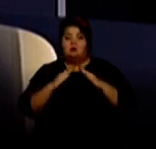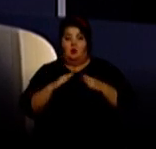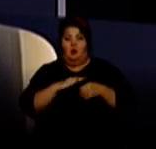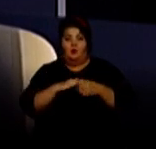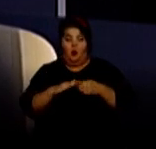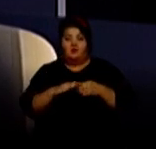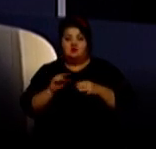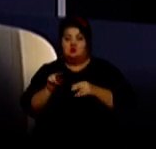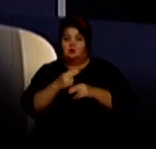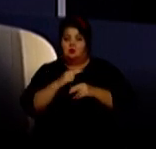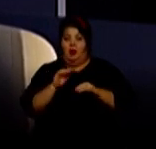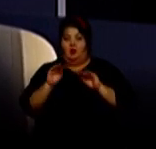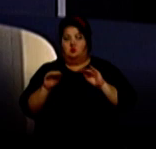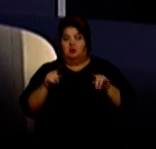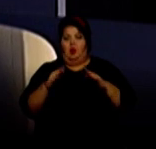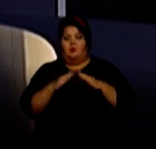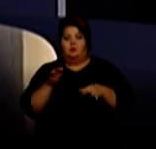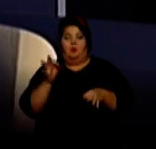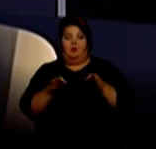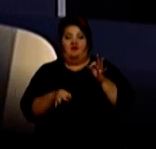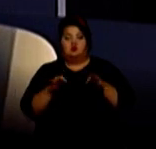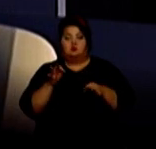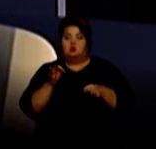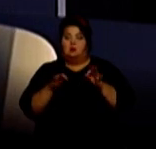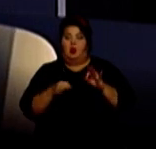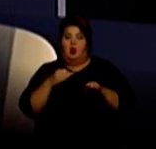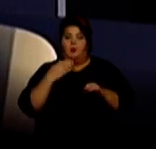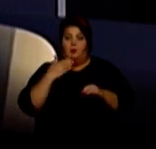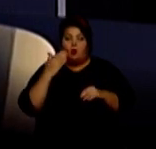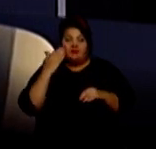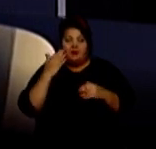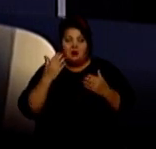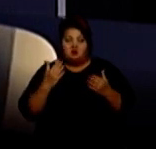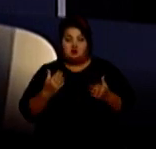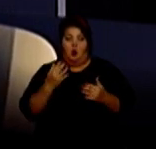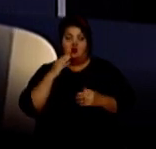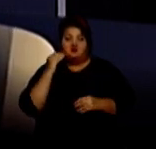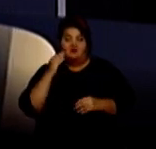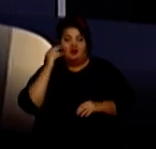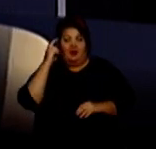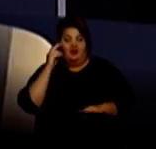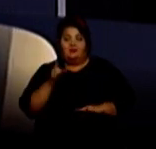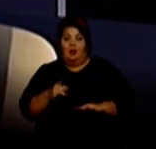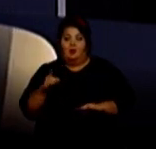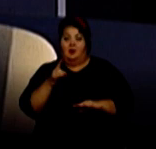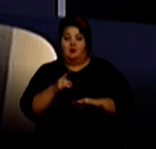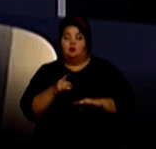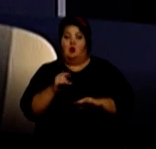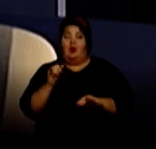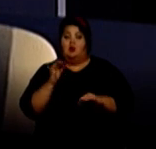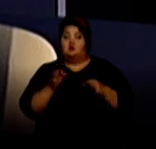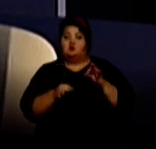розмістять там будинок правосуддя. Зокрема, суди Подільського, Шевченківського, Київського районів Полтави, а також суд Полтавського